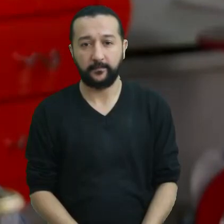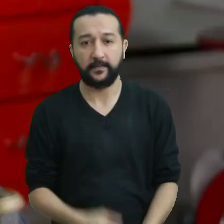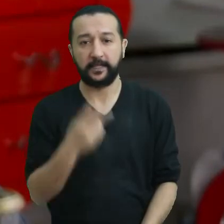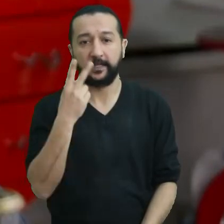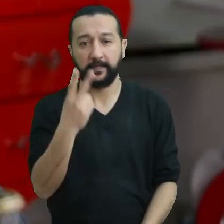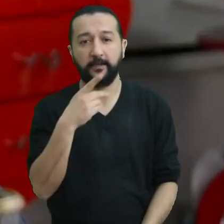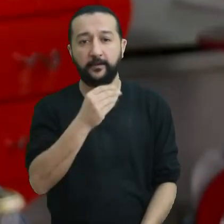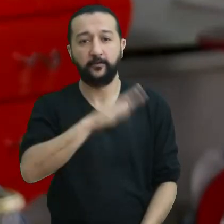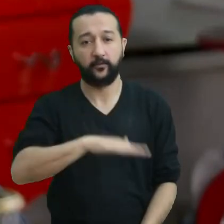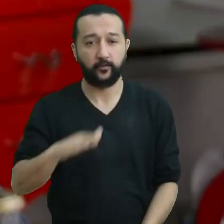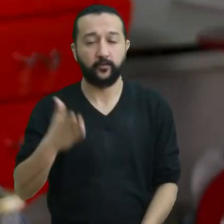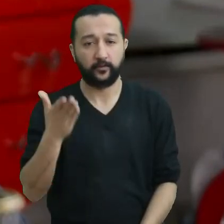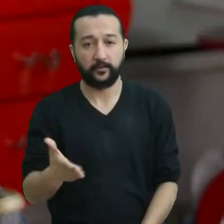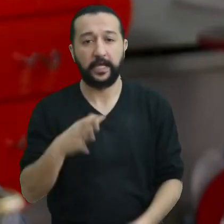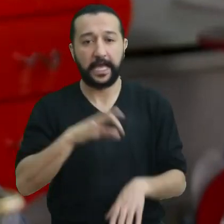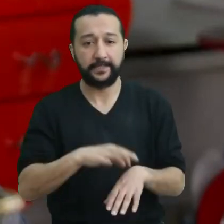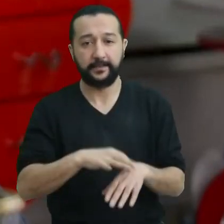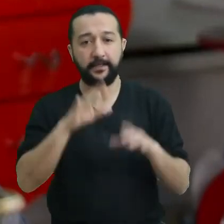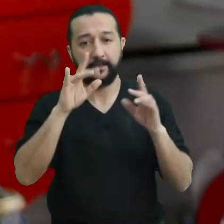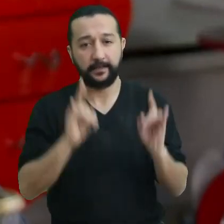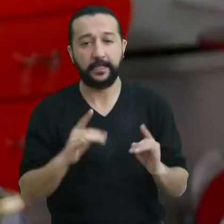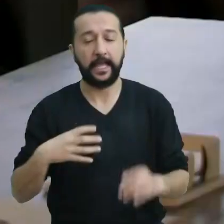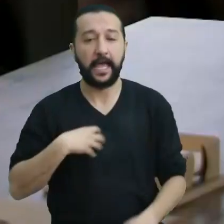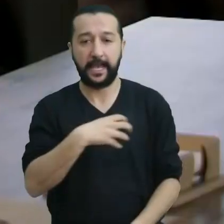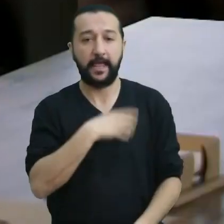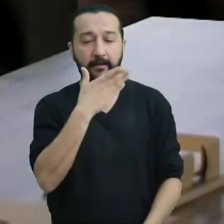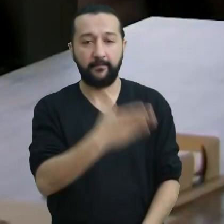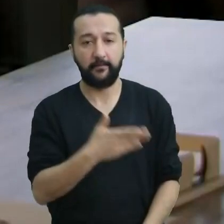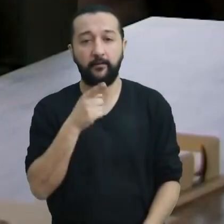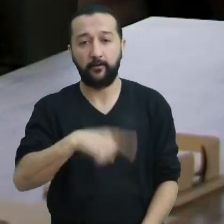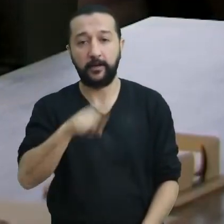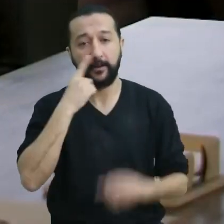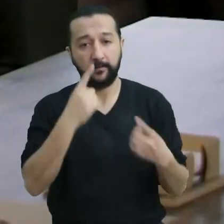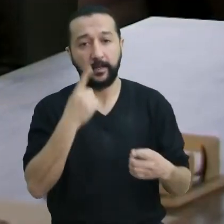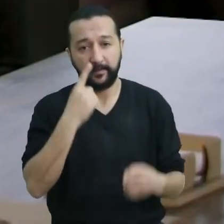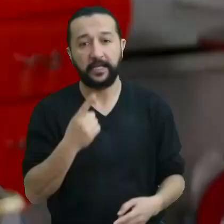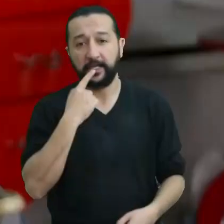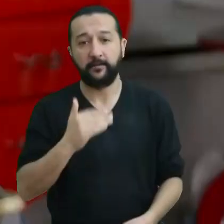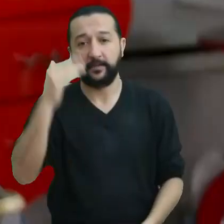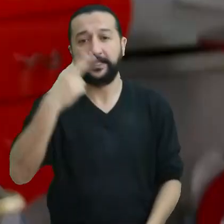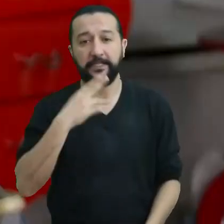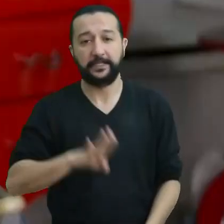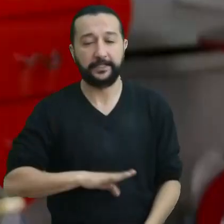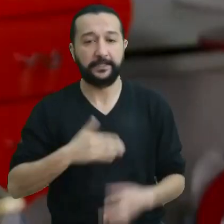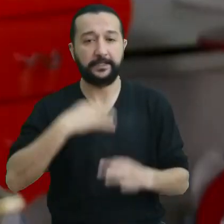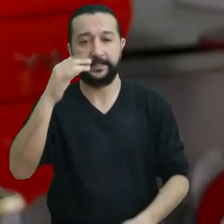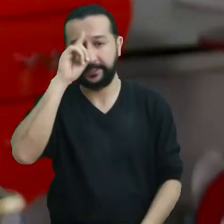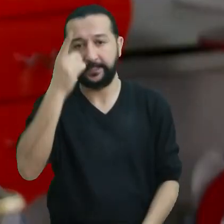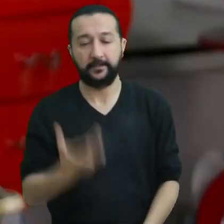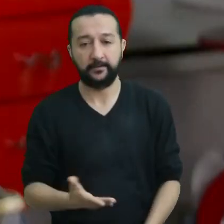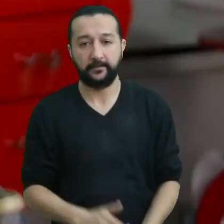İki küçük çocuk, hasta yatalak anne. Onlara bakan yetişkin kız sadece.